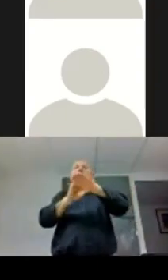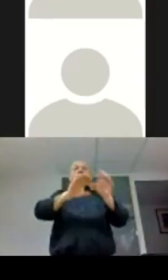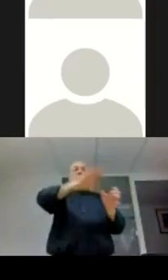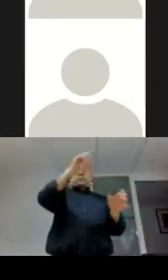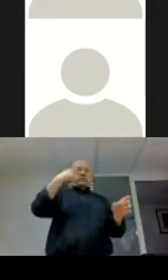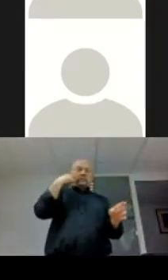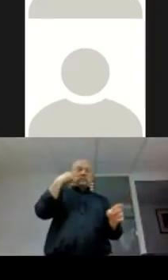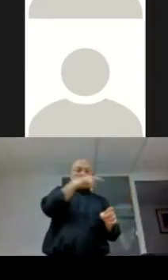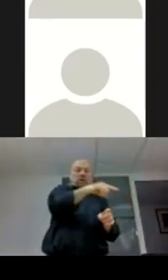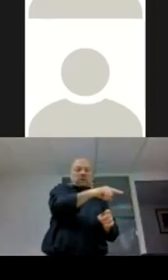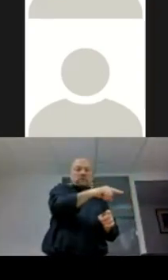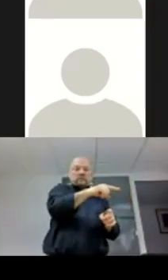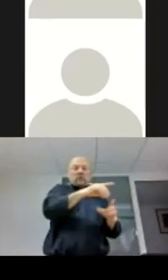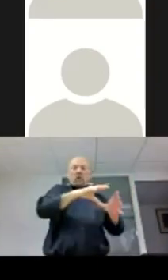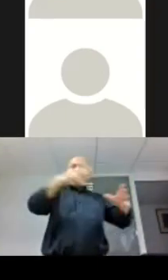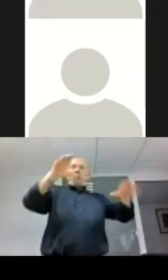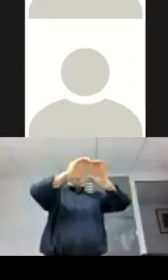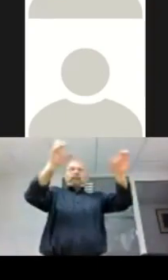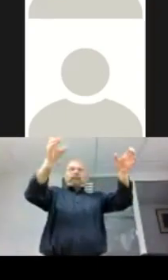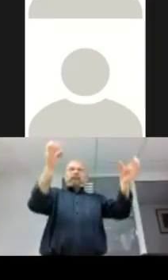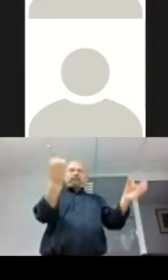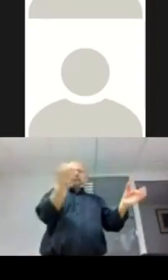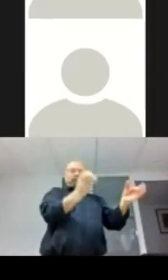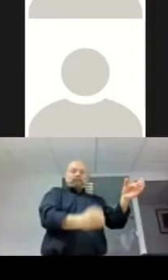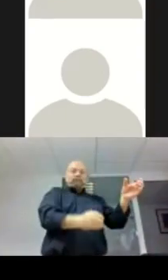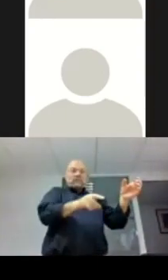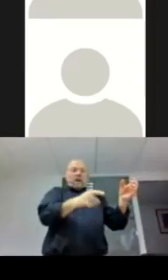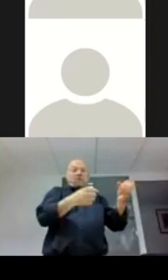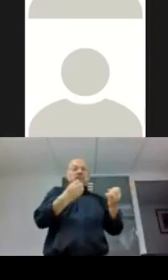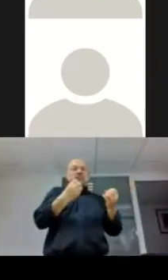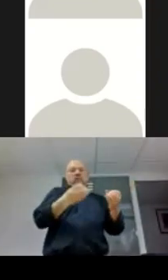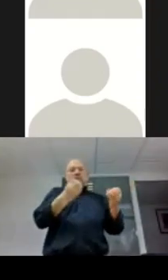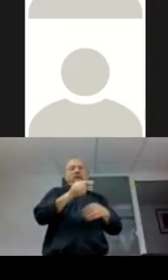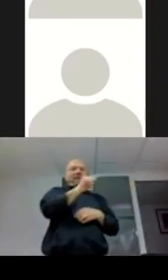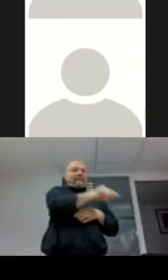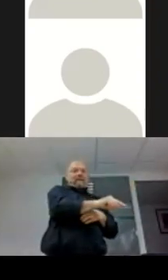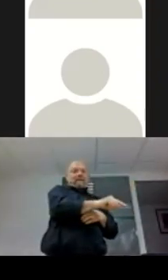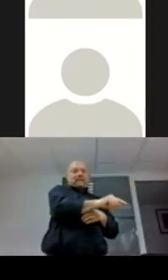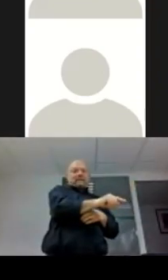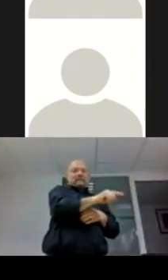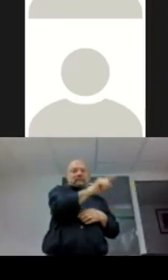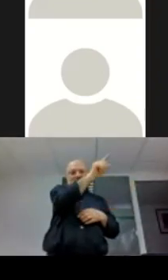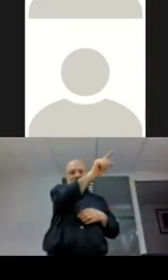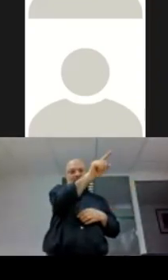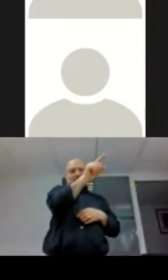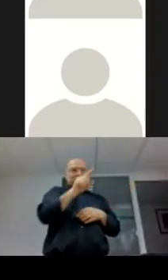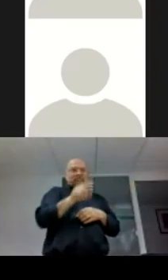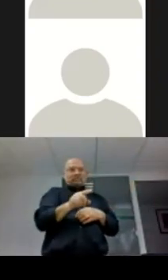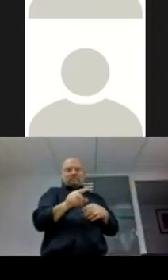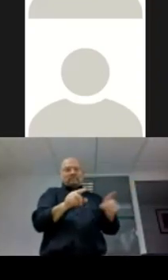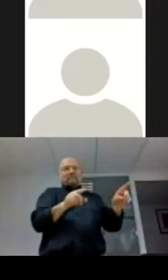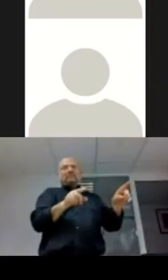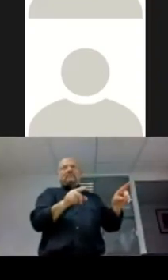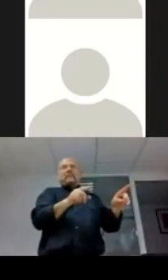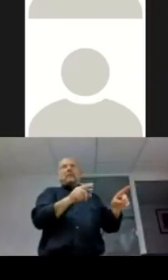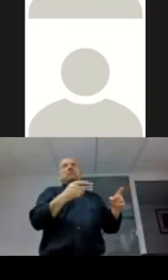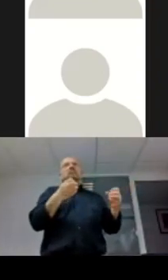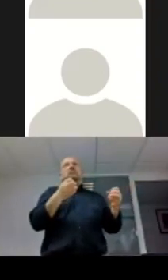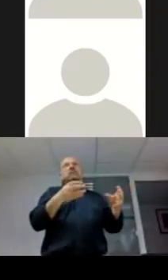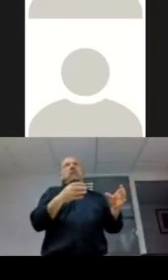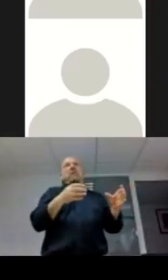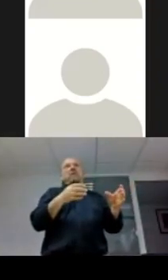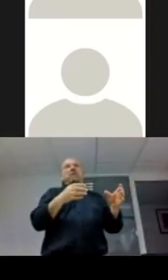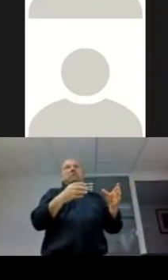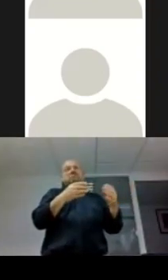est extrêmement variable. Sur la partie gauche de la diapositive, je vous ai mis à peu près les sites les plus fréquents de localisation